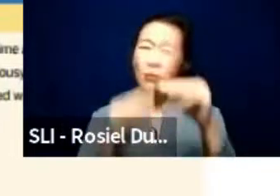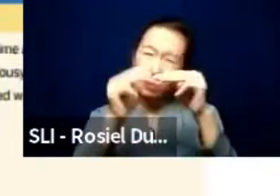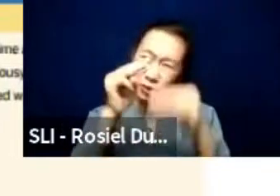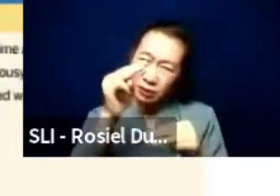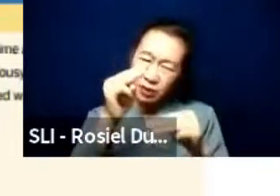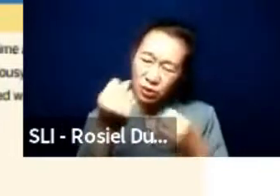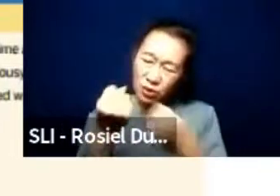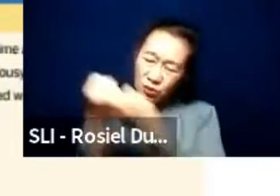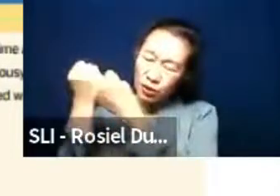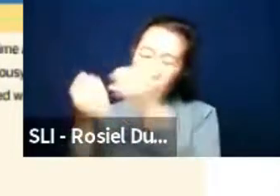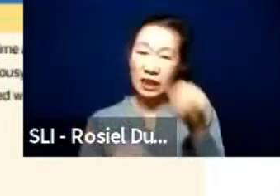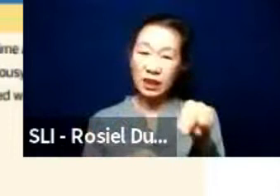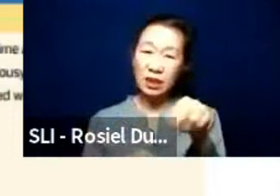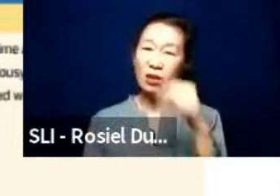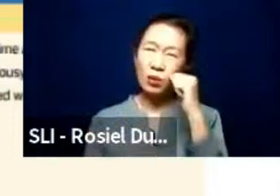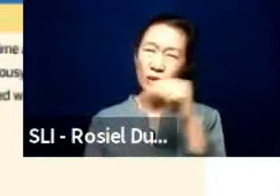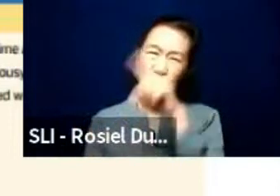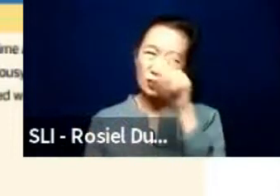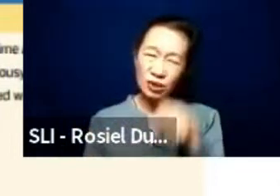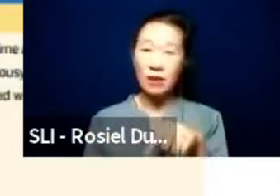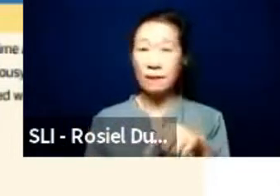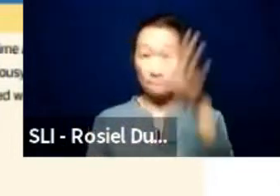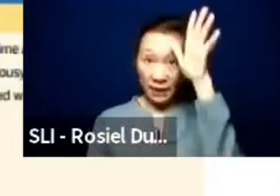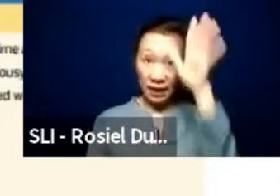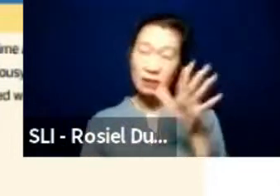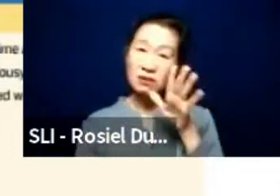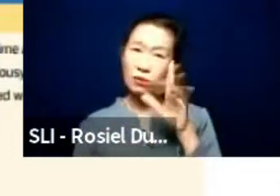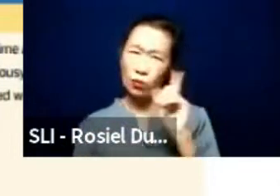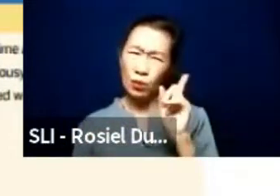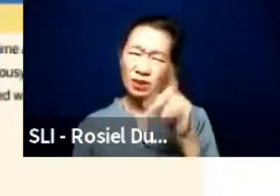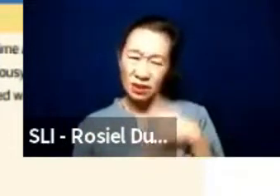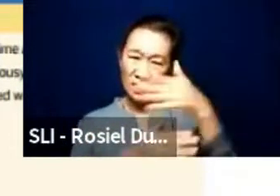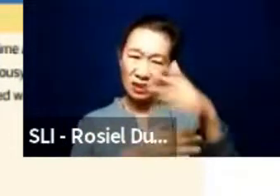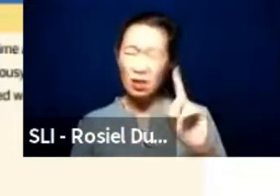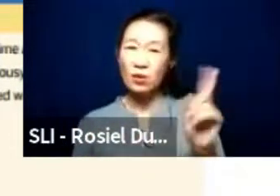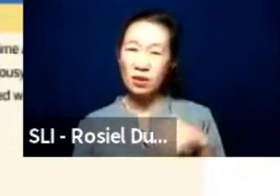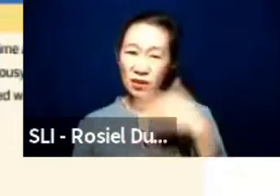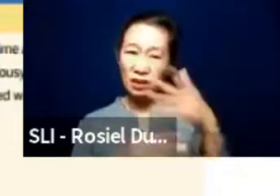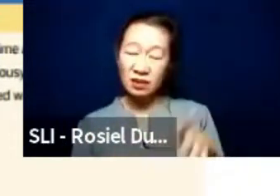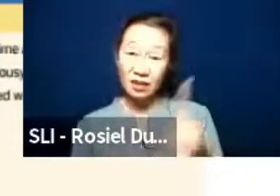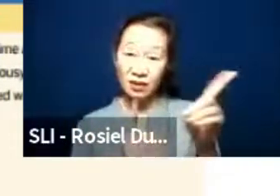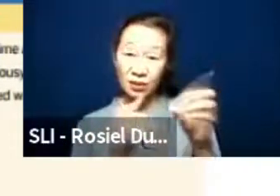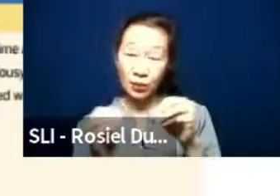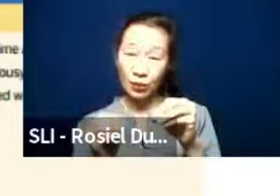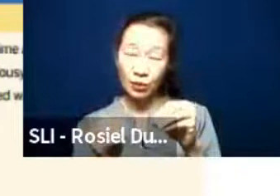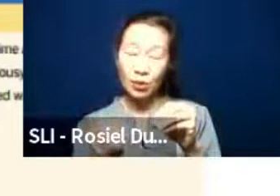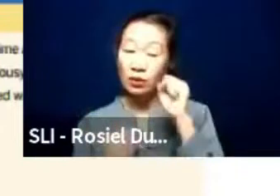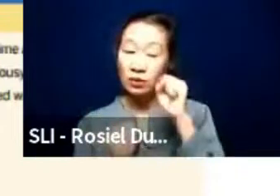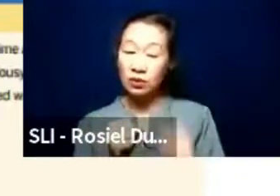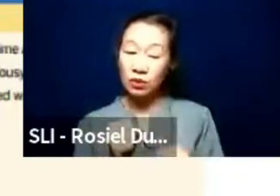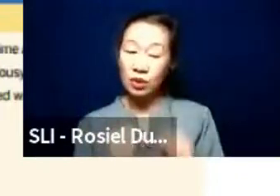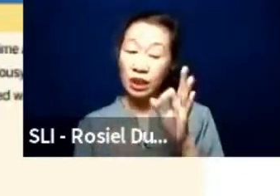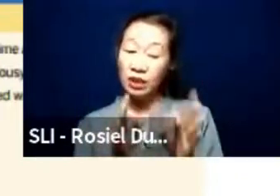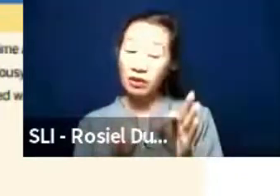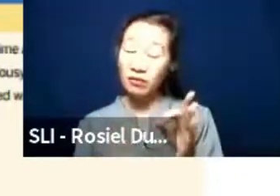support na kailangan. Laging tinatanong ng magulang sa akin yan, what's next? Ano ang susunod natin gagawin? No? So, kung